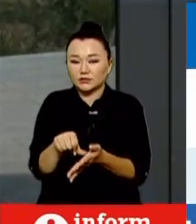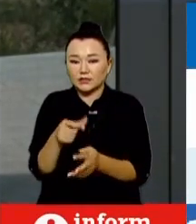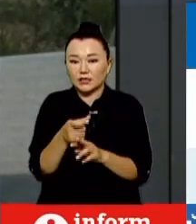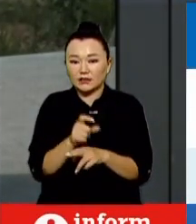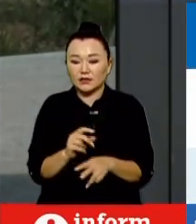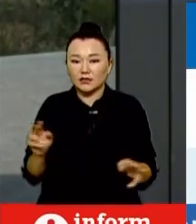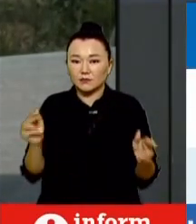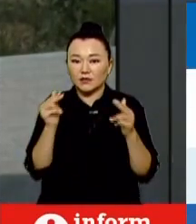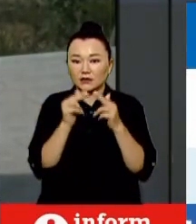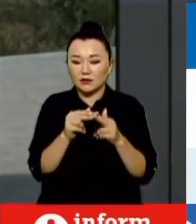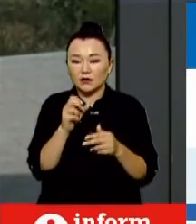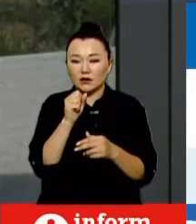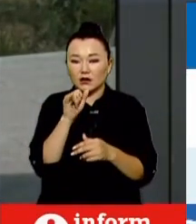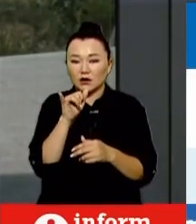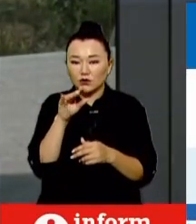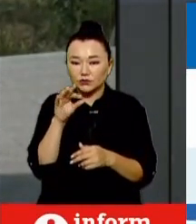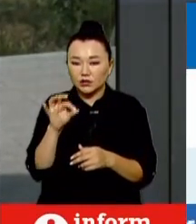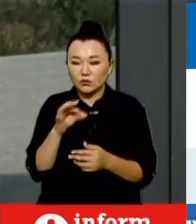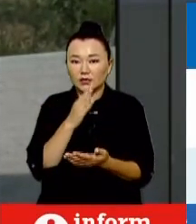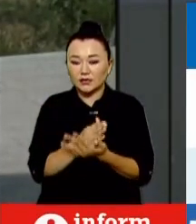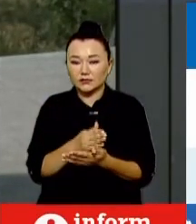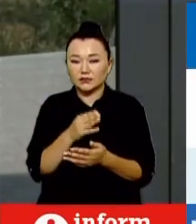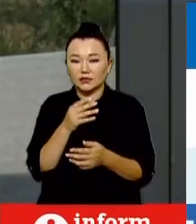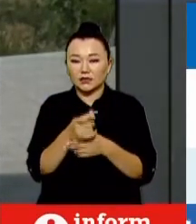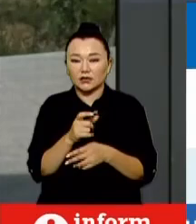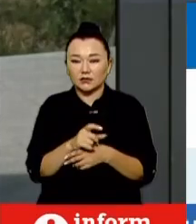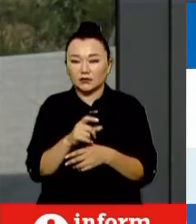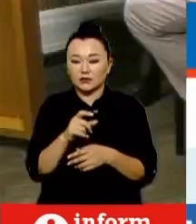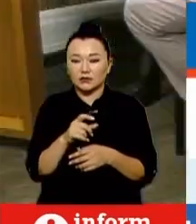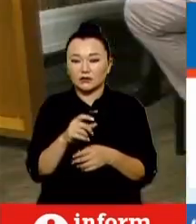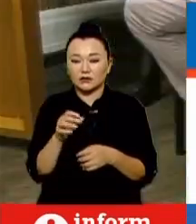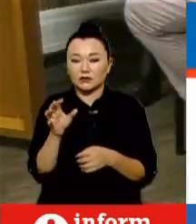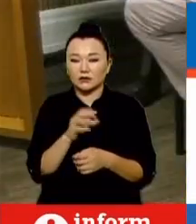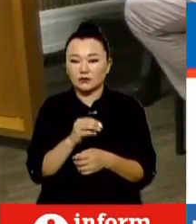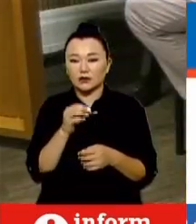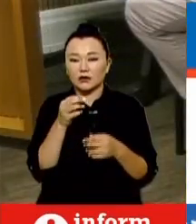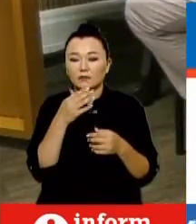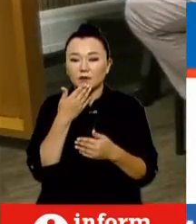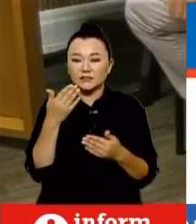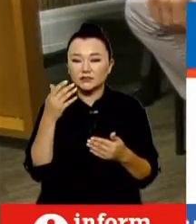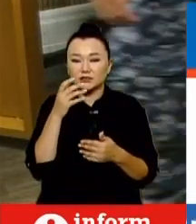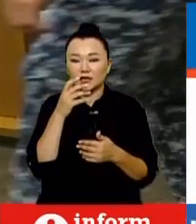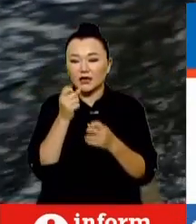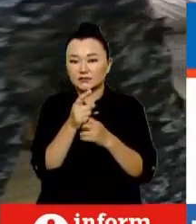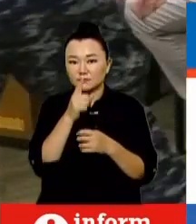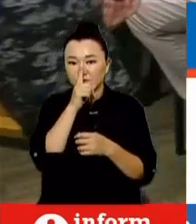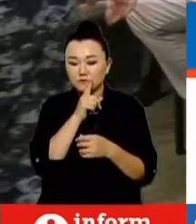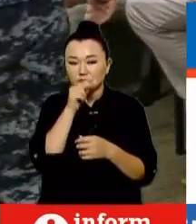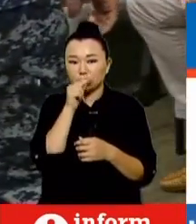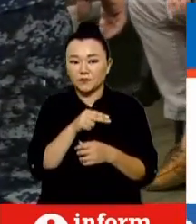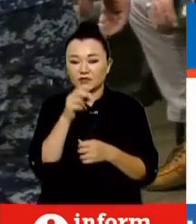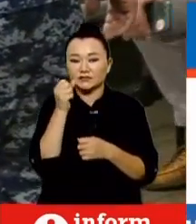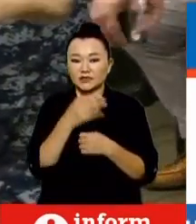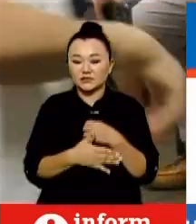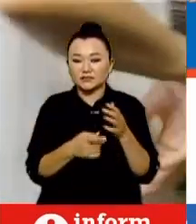пирамиды. То есть видео, аудио, НСД и так далее. В отношении Изиной... ни одного доказательства. Последние 11 месяцев подсудимая провела в